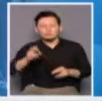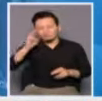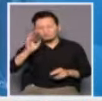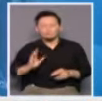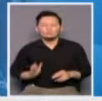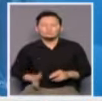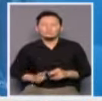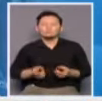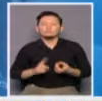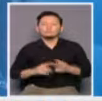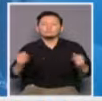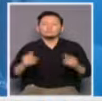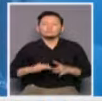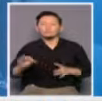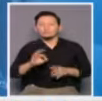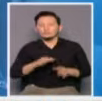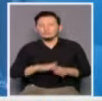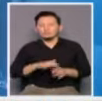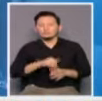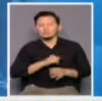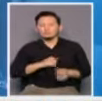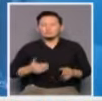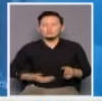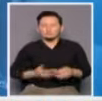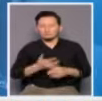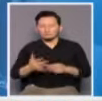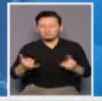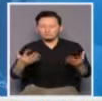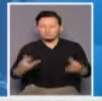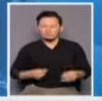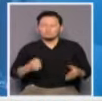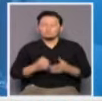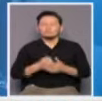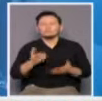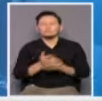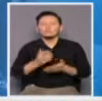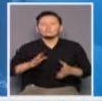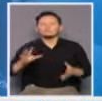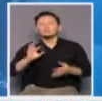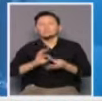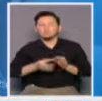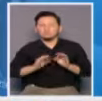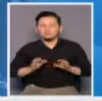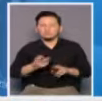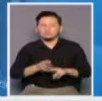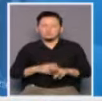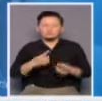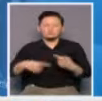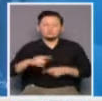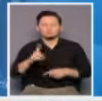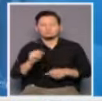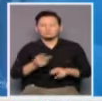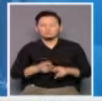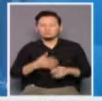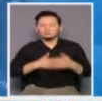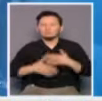ұйымды ұйымдастырғандағы өзінің басынан бастап, қазіргі кезде жеткен жетістіктерін айтып отыр. Бұл біздер үшін